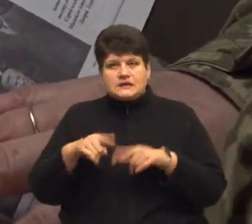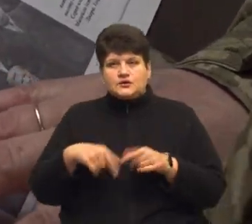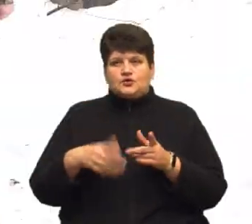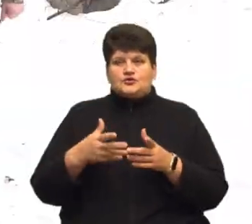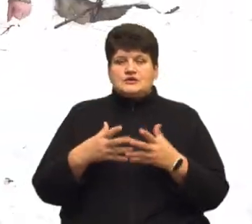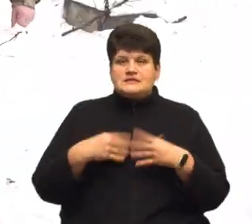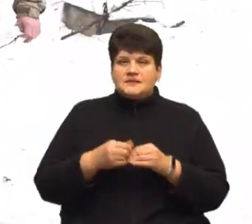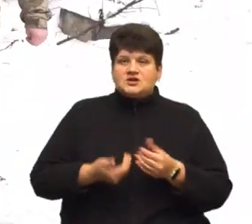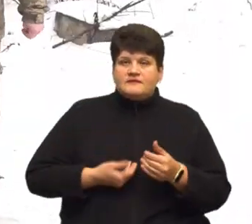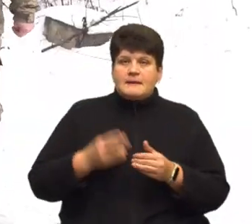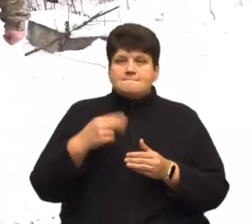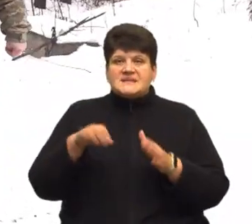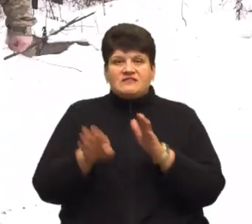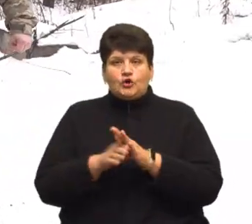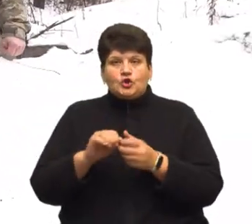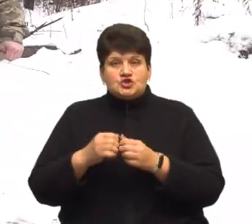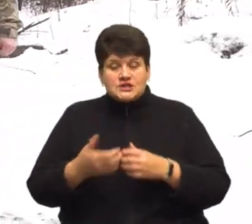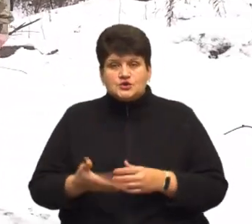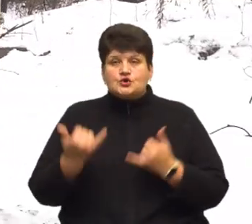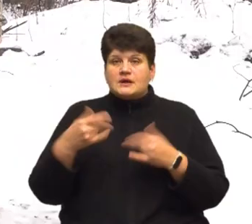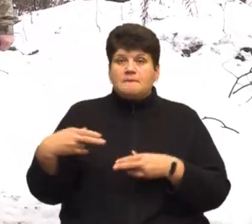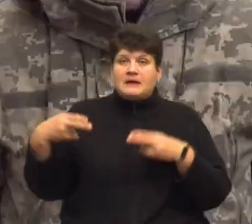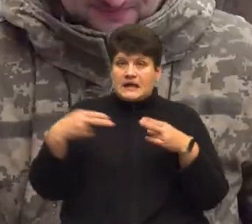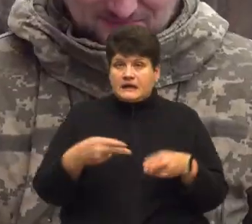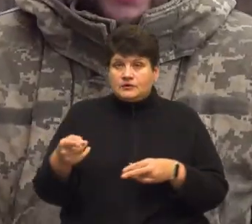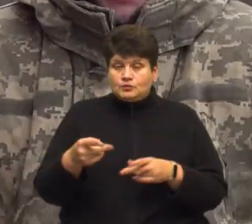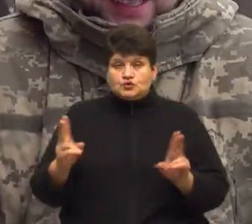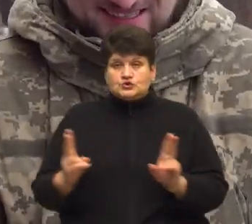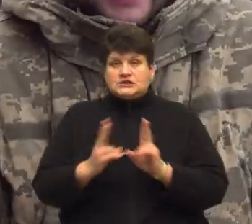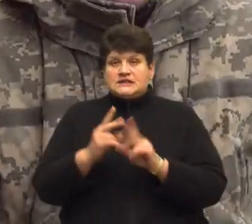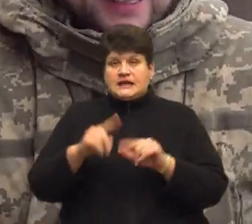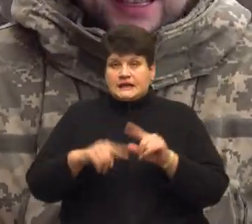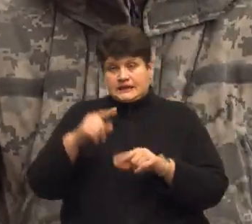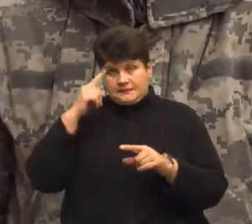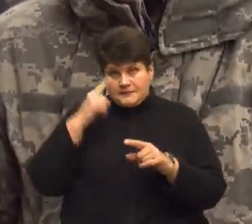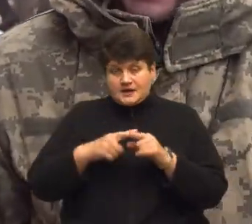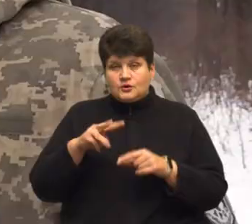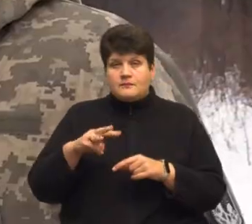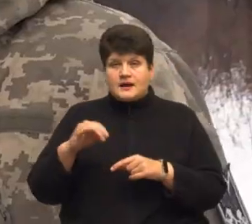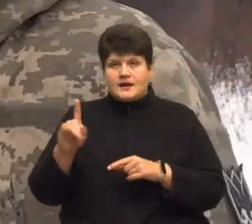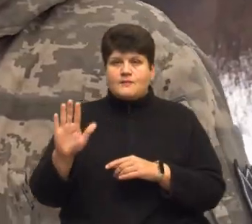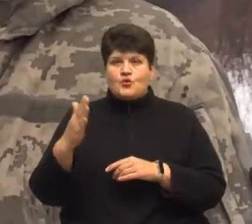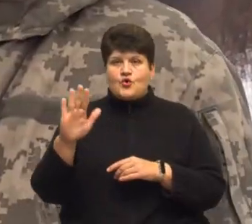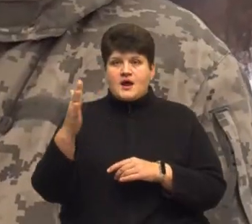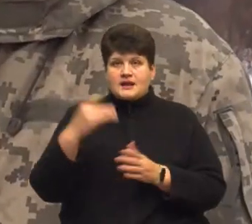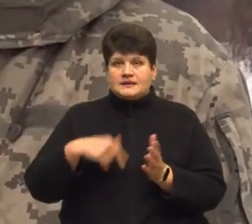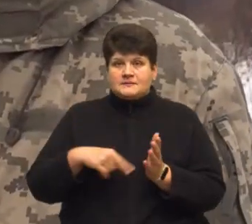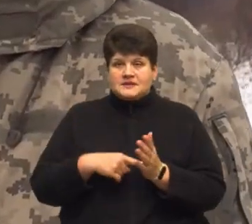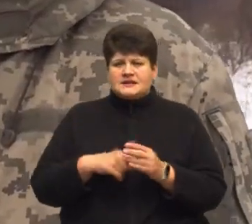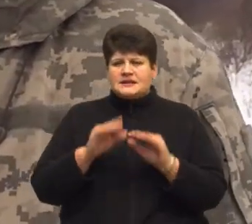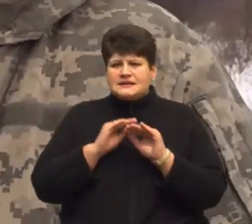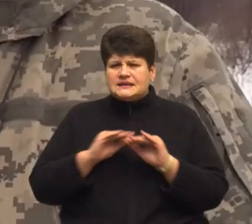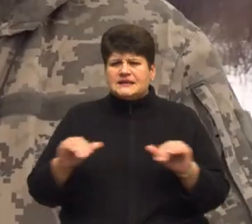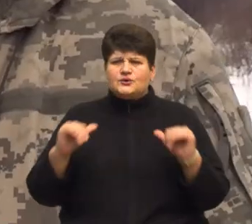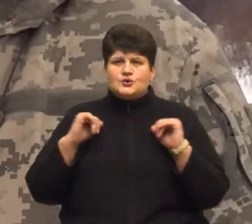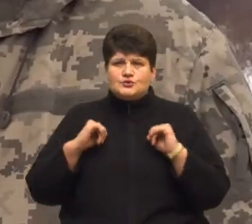Підволочиську Сьогодні він приїхав до Тернополя щоб зустрітися з рідним братом Михайлом та погуляти містом спокійно зовсім